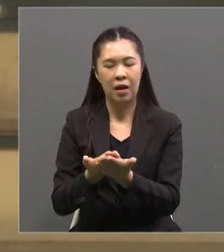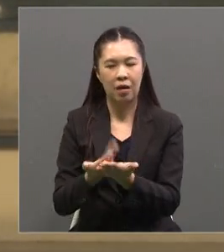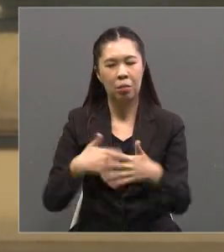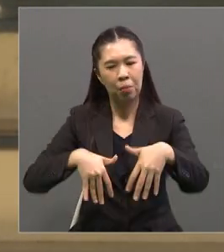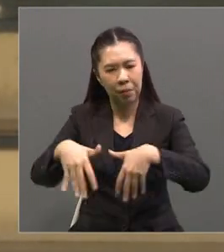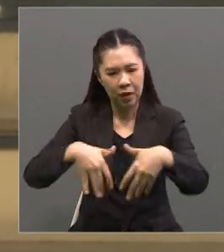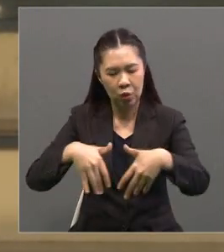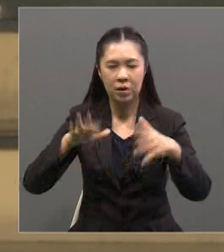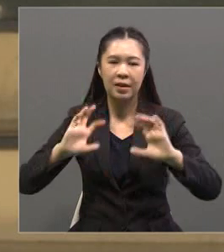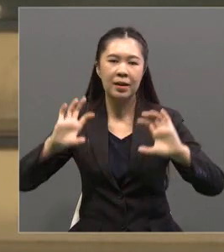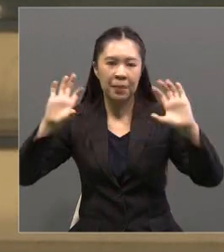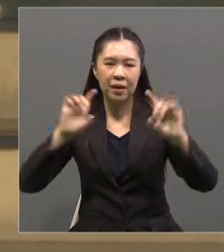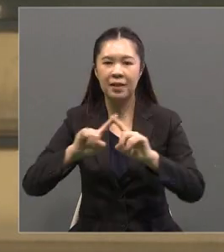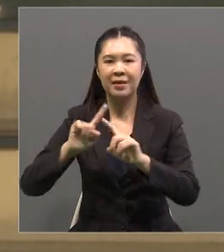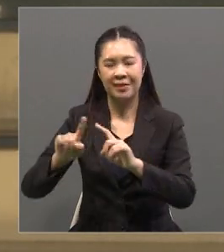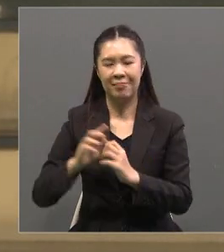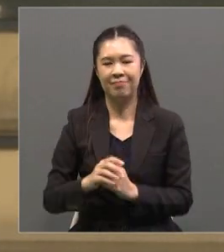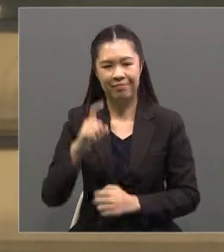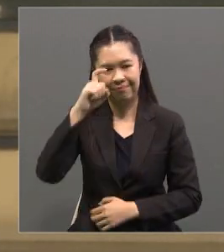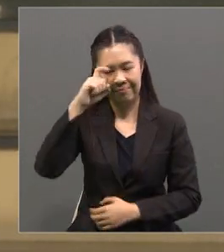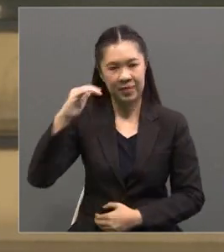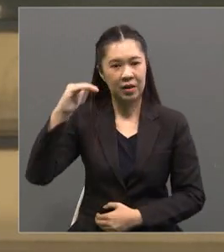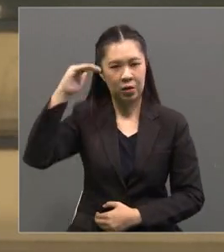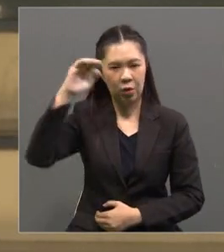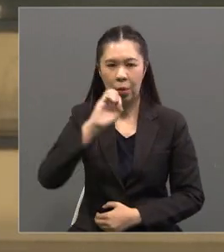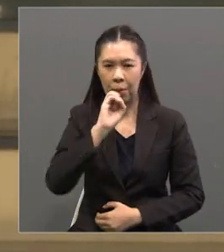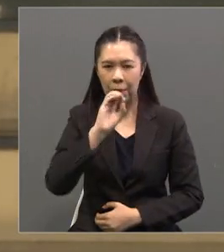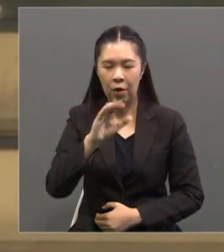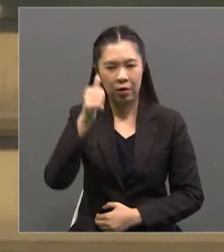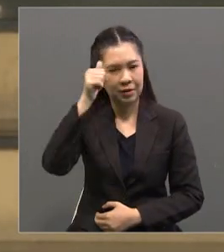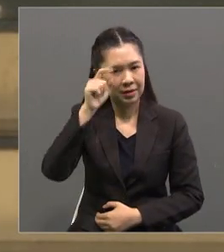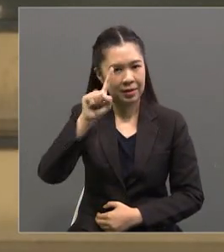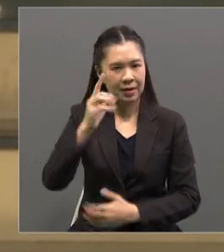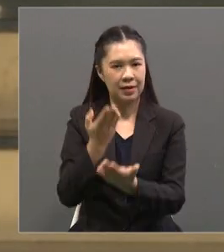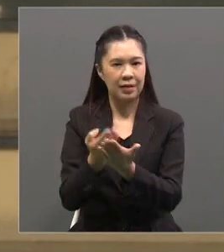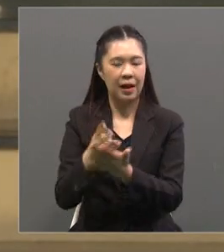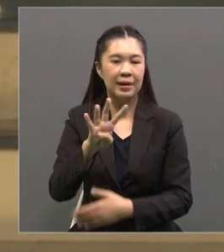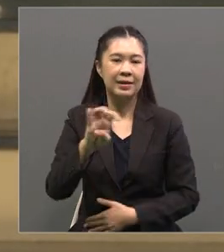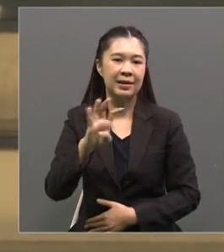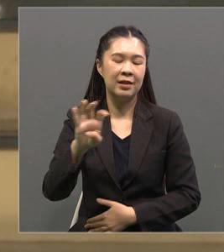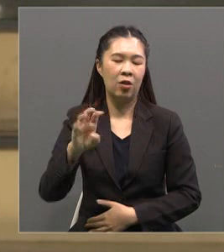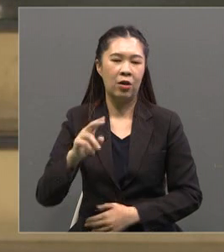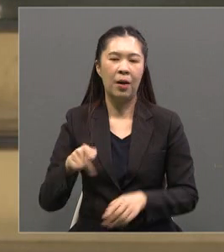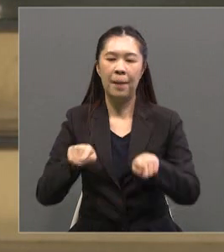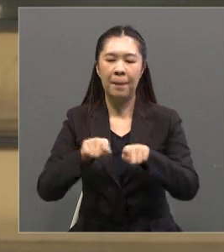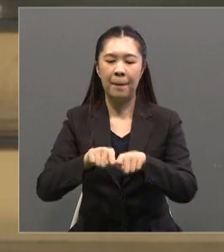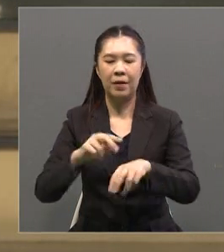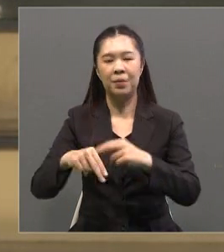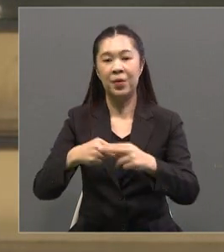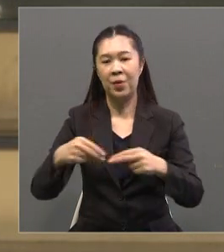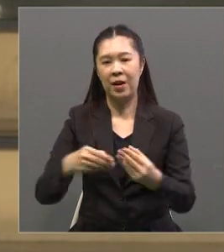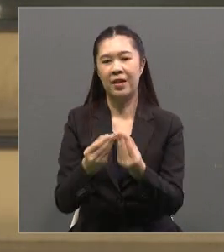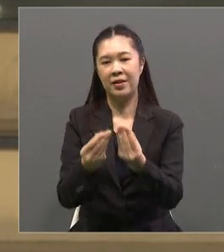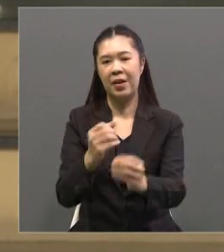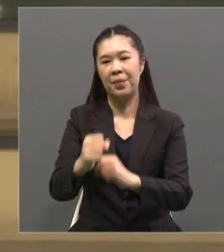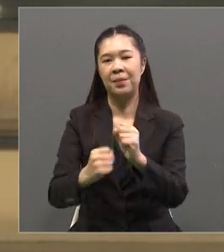วยนะคะแต่ว่าในเบื้องต้นอย่างที่ท่านนายกบอกไปเมื่อสักครู่นี้ขึ้น400บาทเนี่ยอาจจะเป็นของขวัญปีใหม่ให้กับคนไทยแต่ว่าไม่ใช่ทุกค